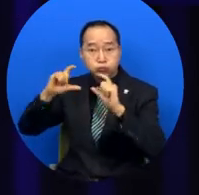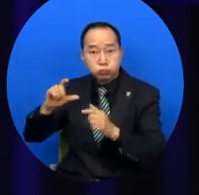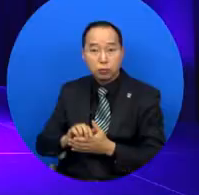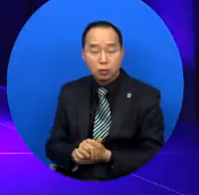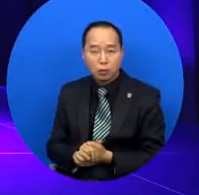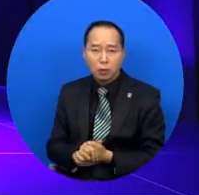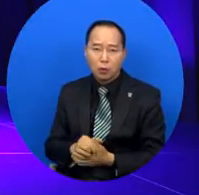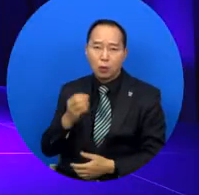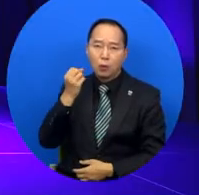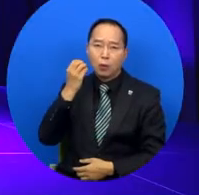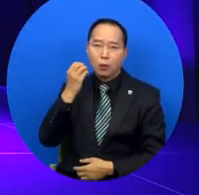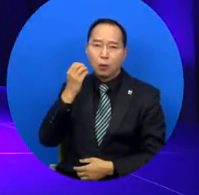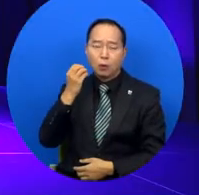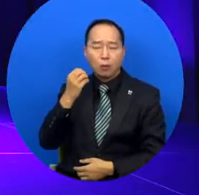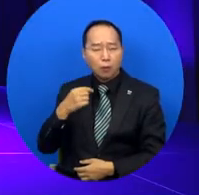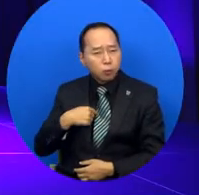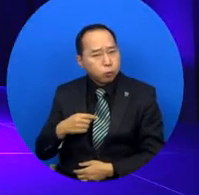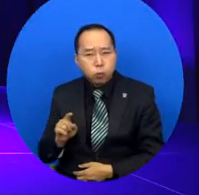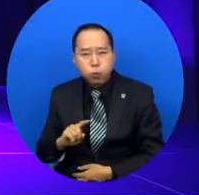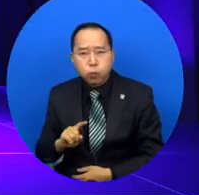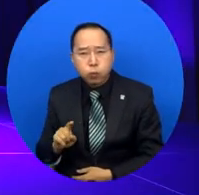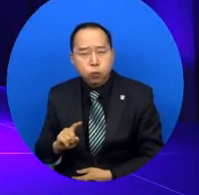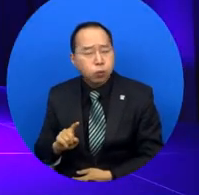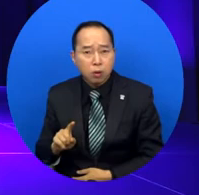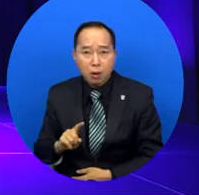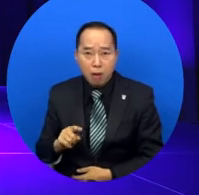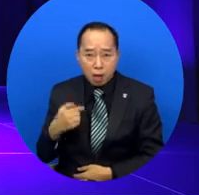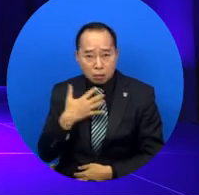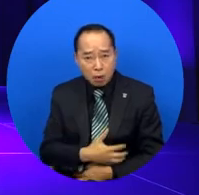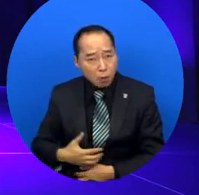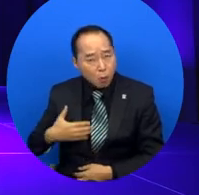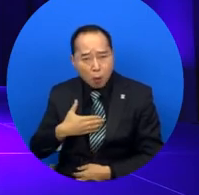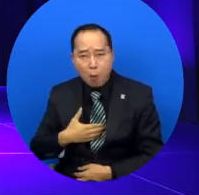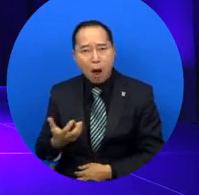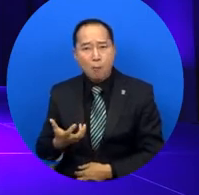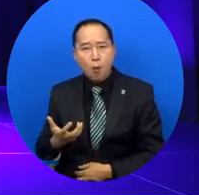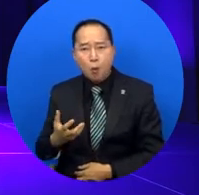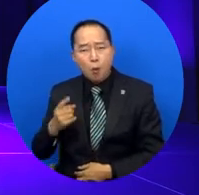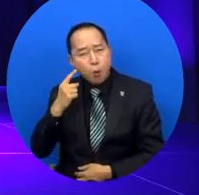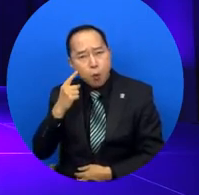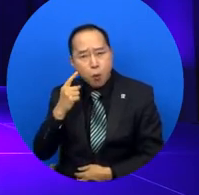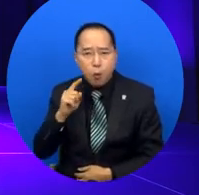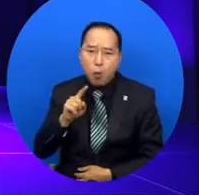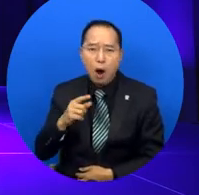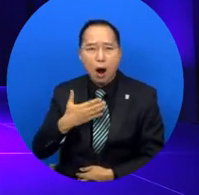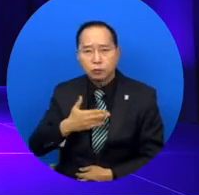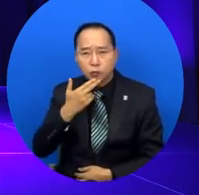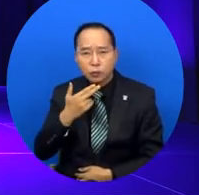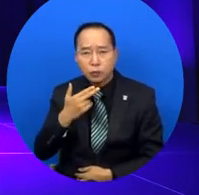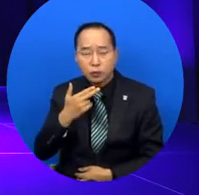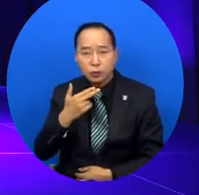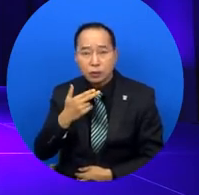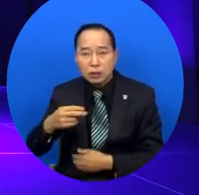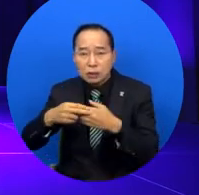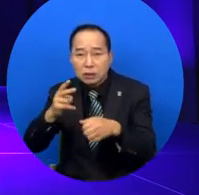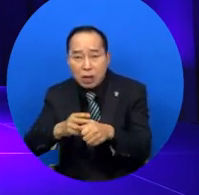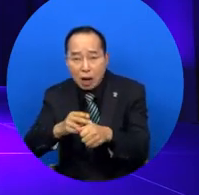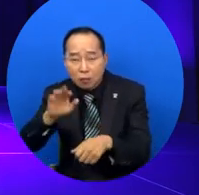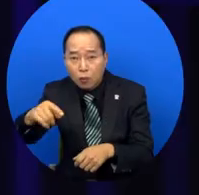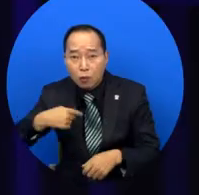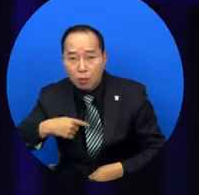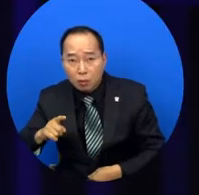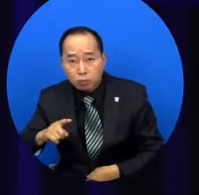있는데 나는 정말 조금 뭐 도대체 무슨 일이 일어나고 있나 내 몸에. 근데 알 수가 없는 거예요.